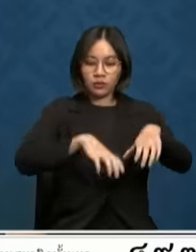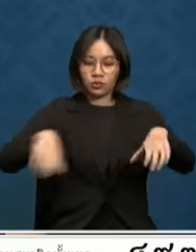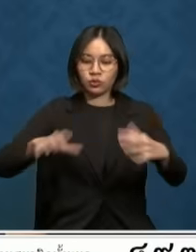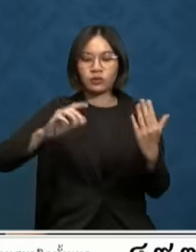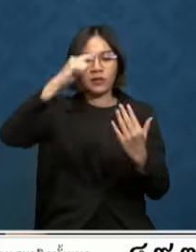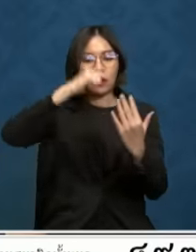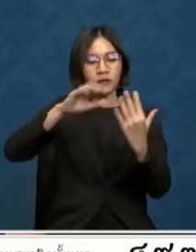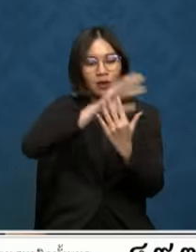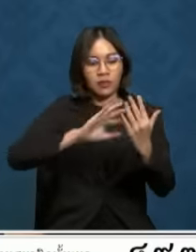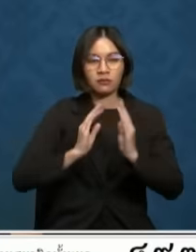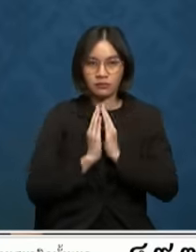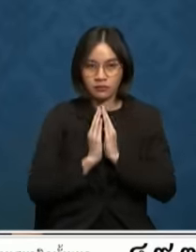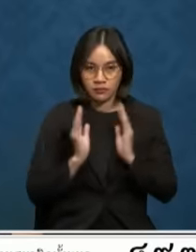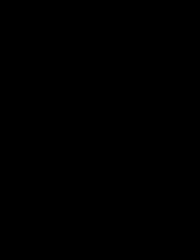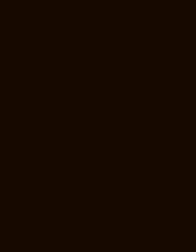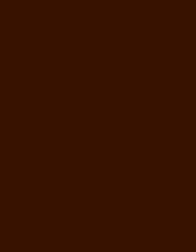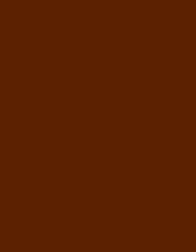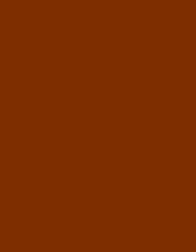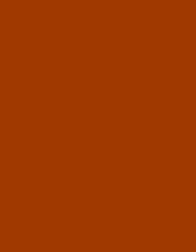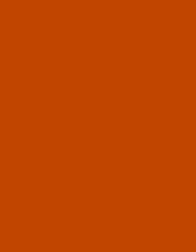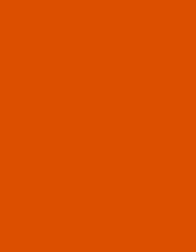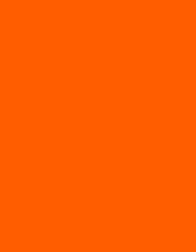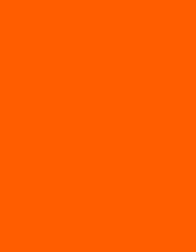ครับขอกราบขอบพระคุณครับ